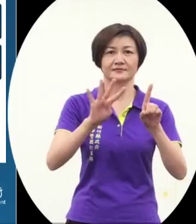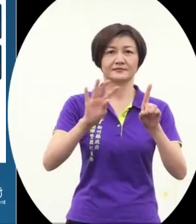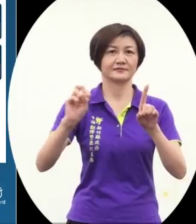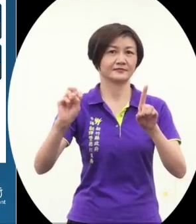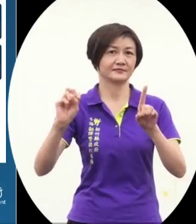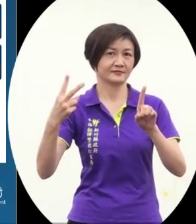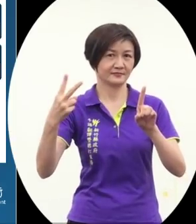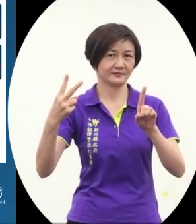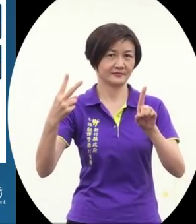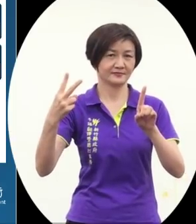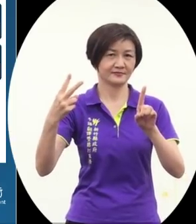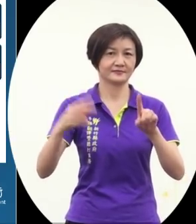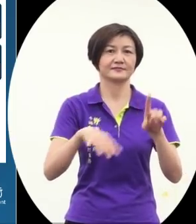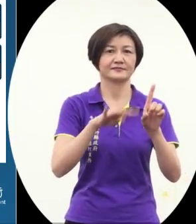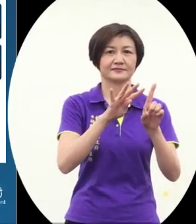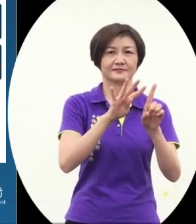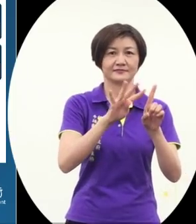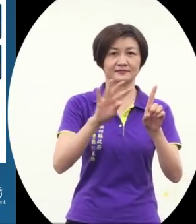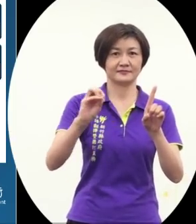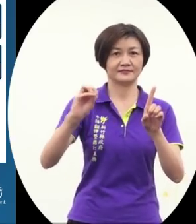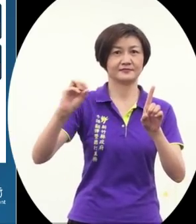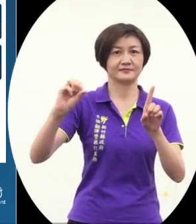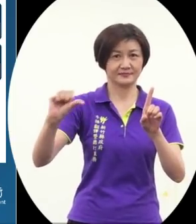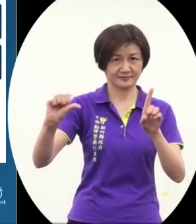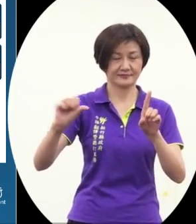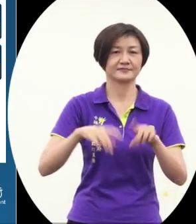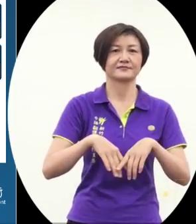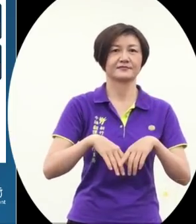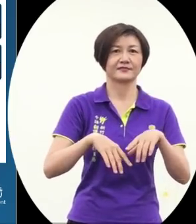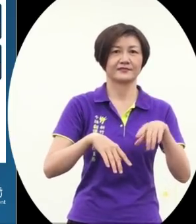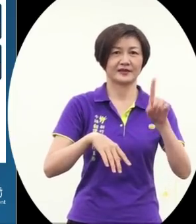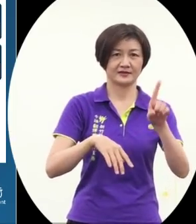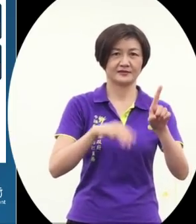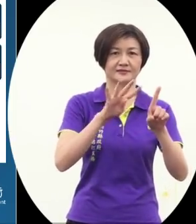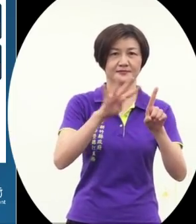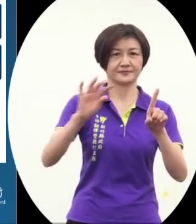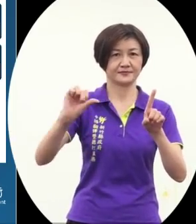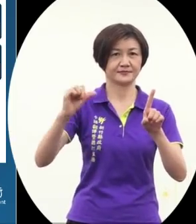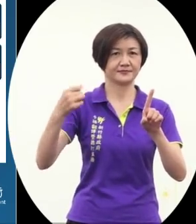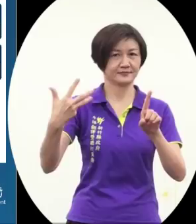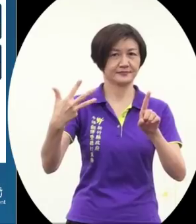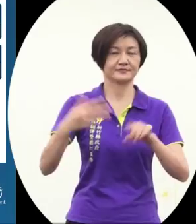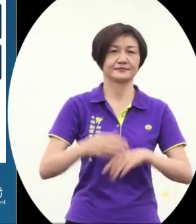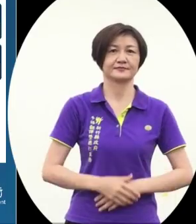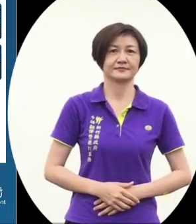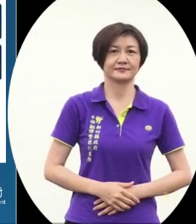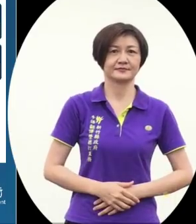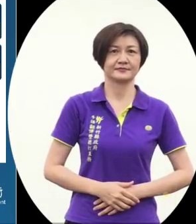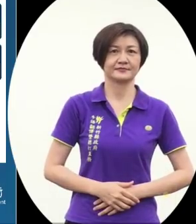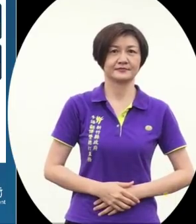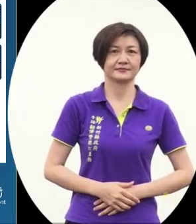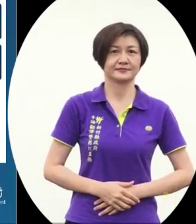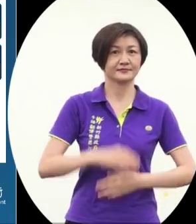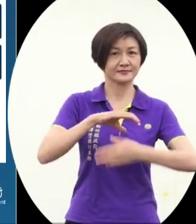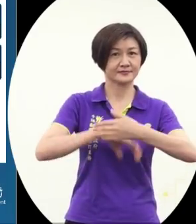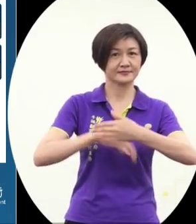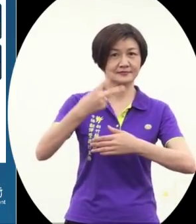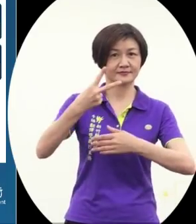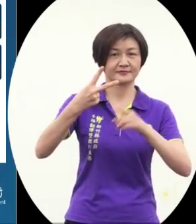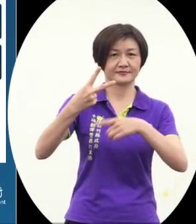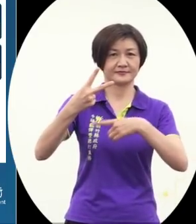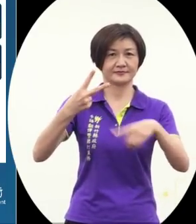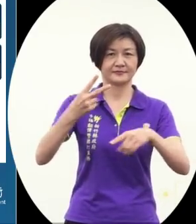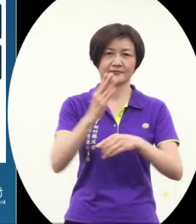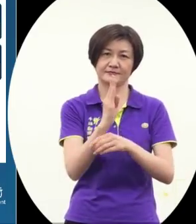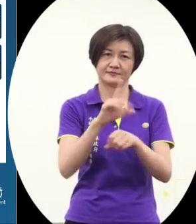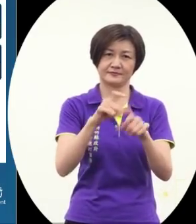1440042跟14405及14458，其中2例是跟 B